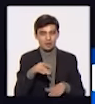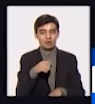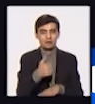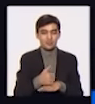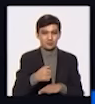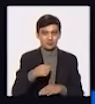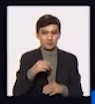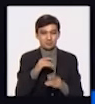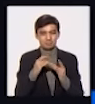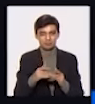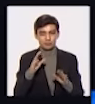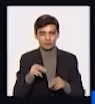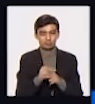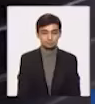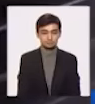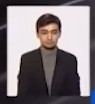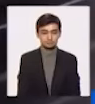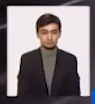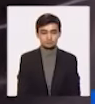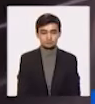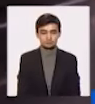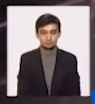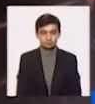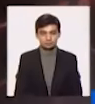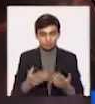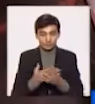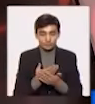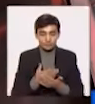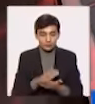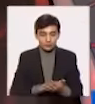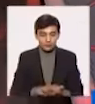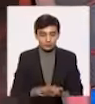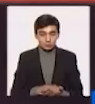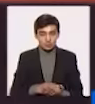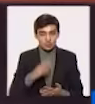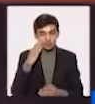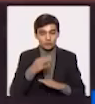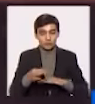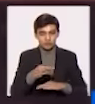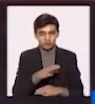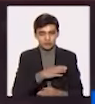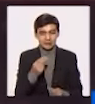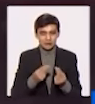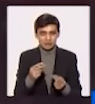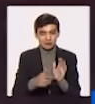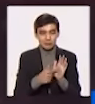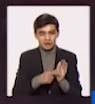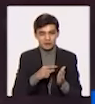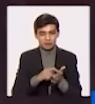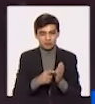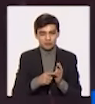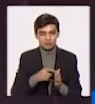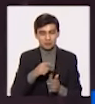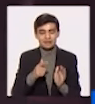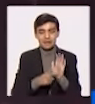қызметтік тексерістің басталғанын айтады. Тікелей эфирде информбюро. Алматы облысында ойнап жүрген 7 жастағы қыз баланы